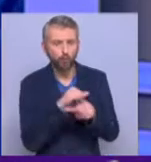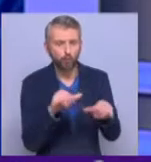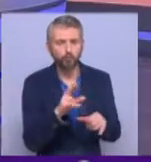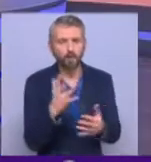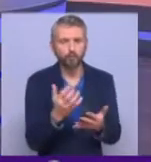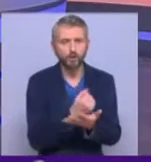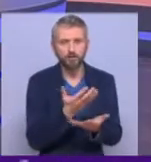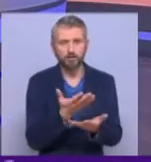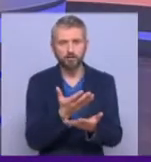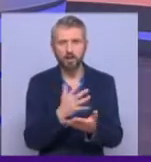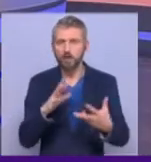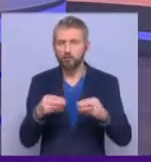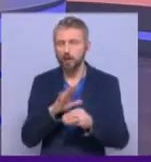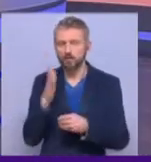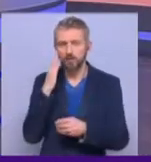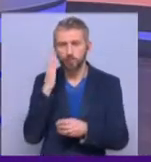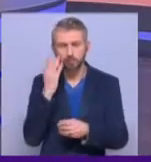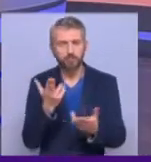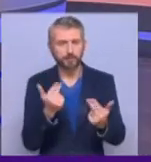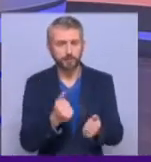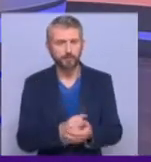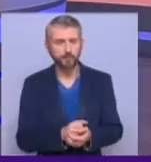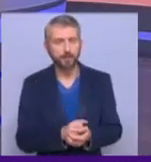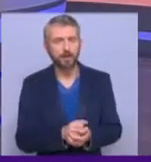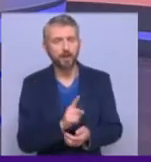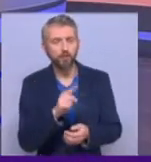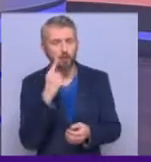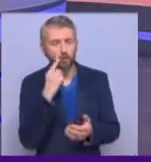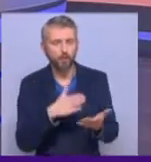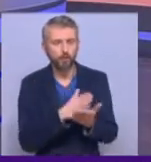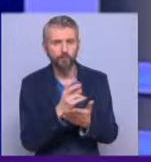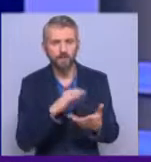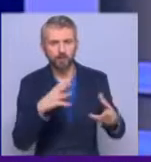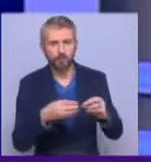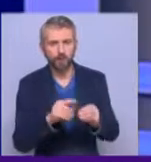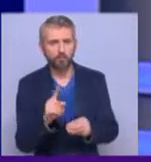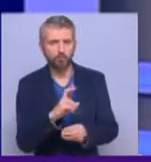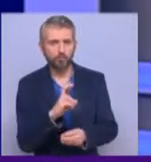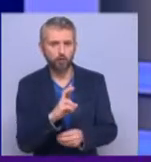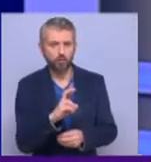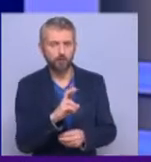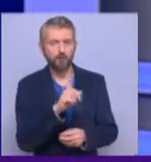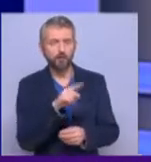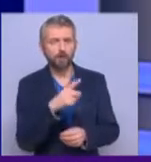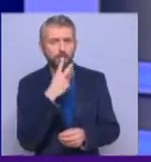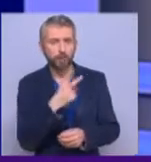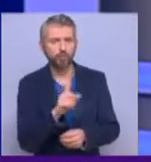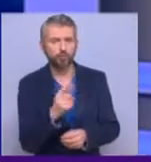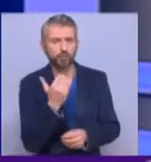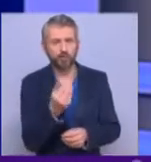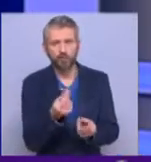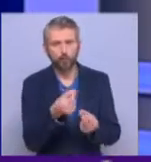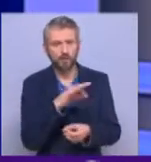Тобто результат, а не спосіб. Так, звичайно. Вони орієнтовані на результати для того, щоб вони бачили, що їхні